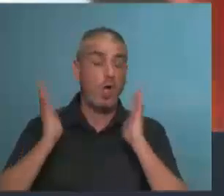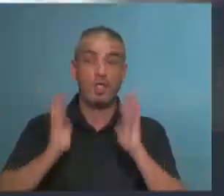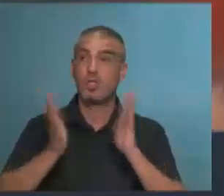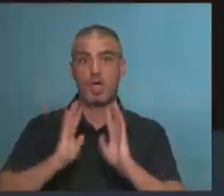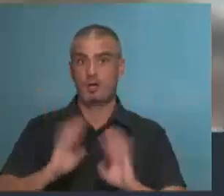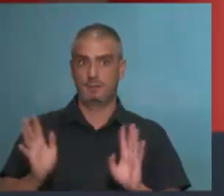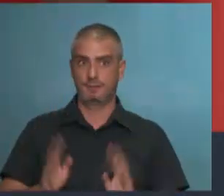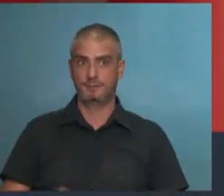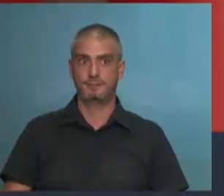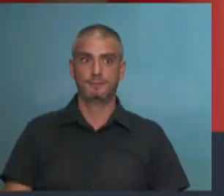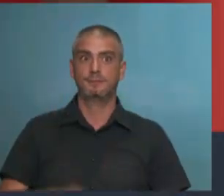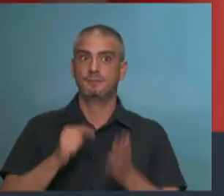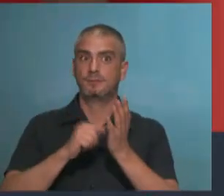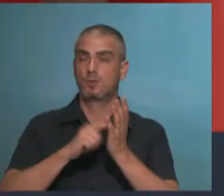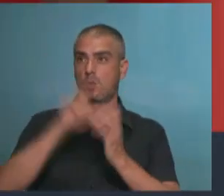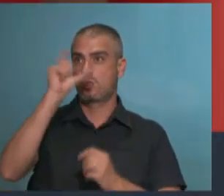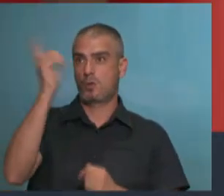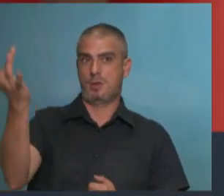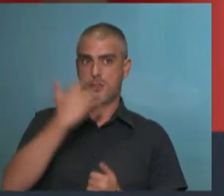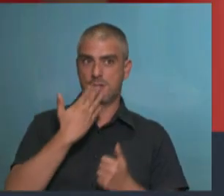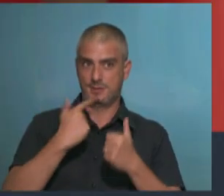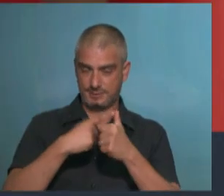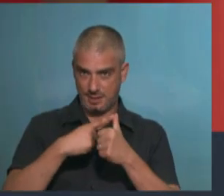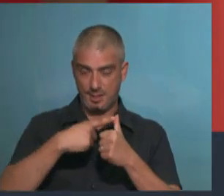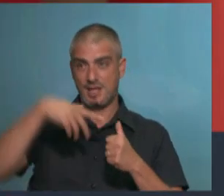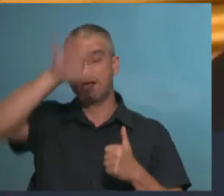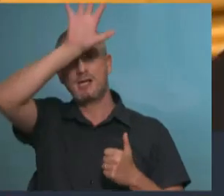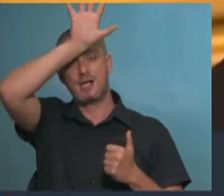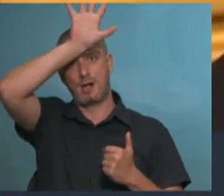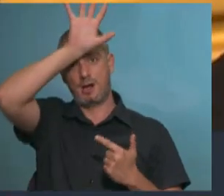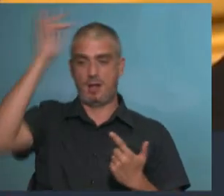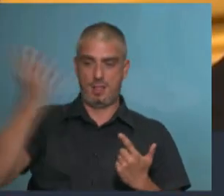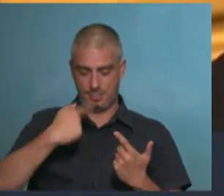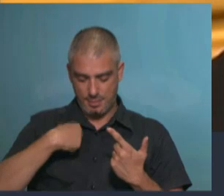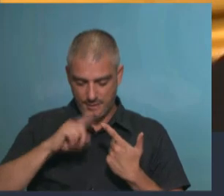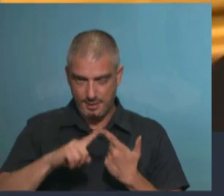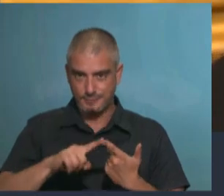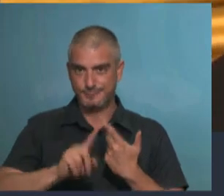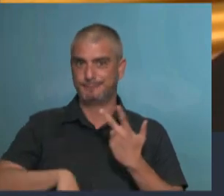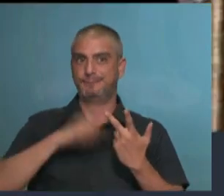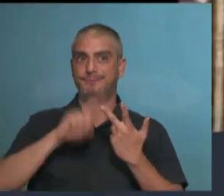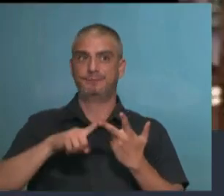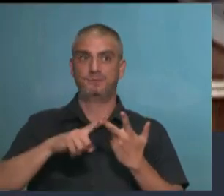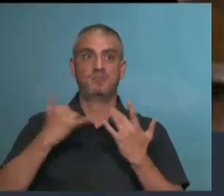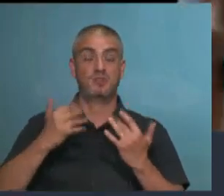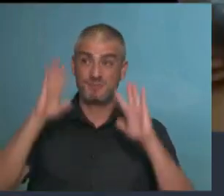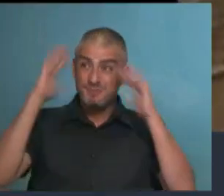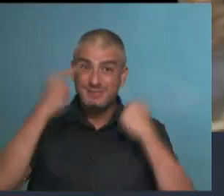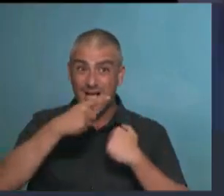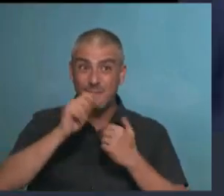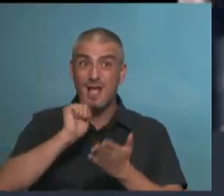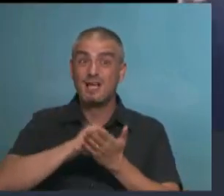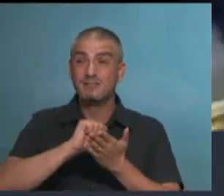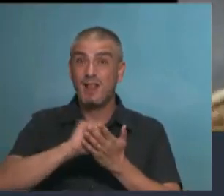זה נורא. מהמחלוקת נוראה. טורקיה בינתיים נגדנו. איראן נגדנו. עכשיו, אם מצרים חס ושלום